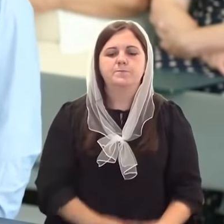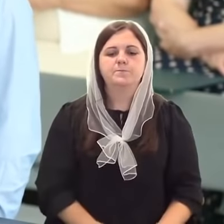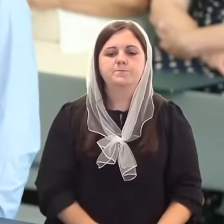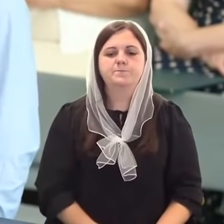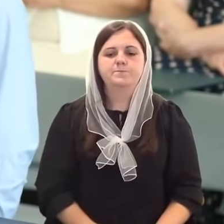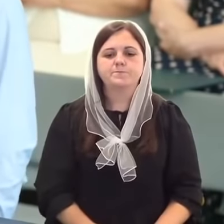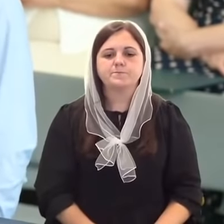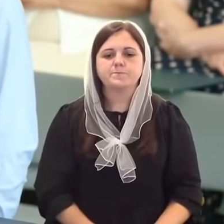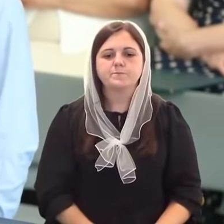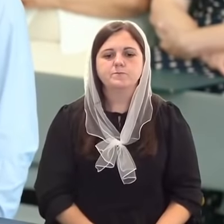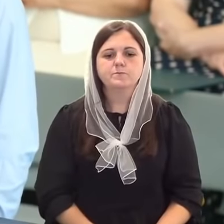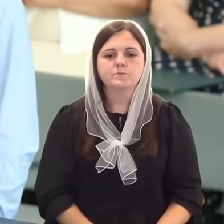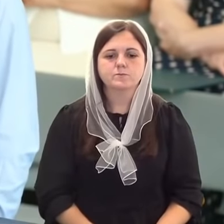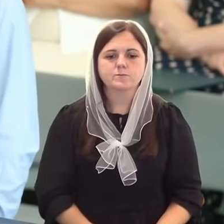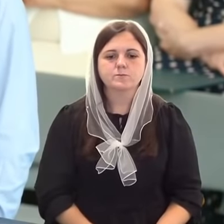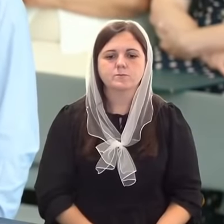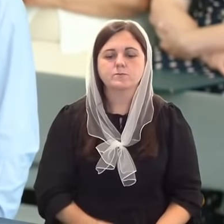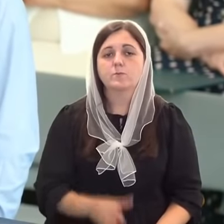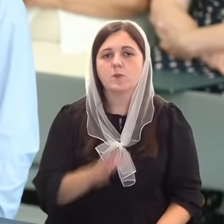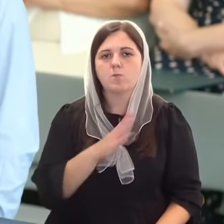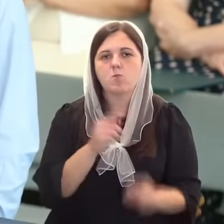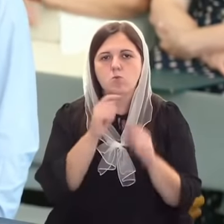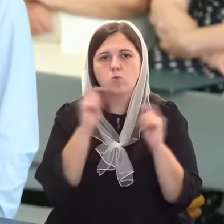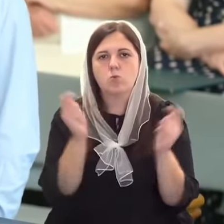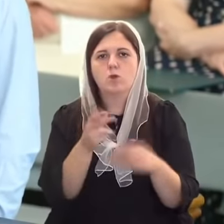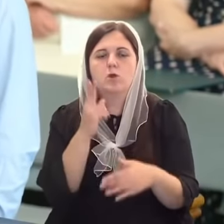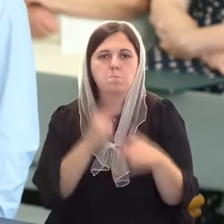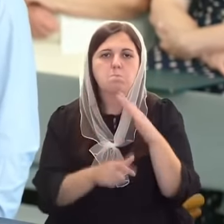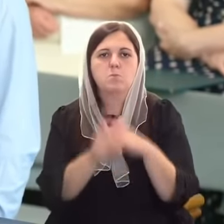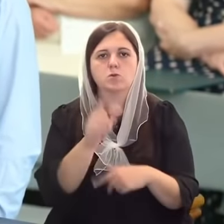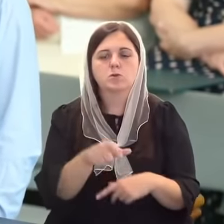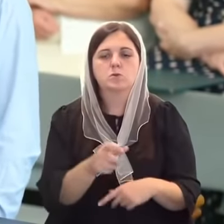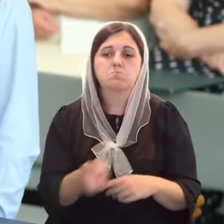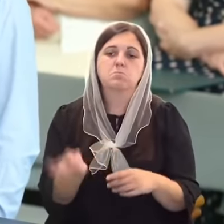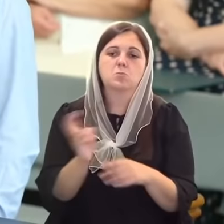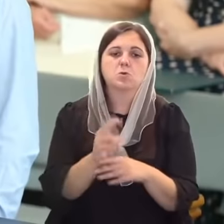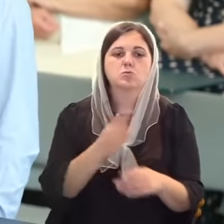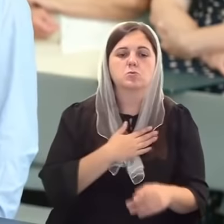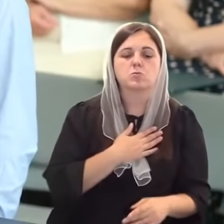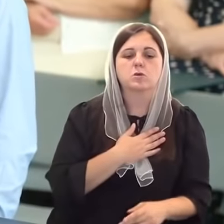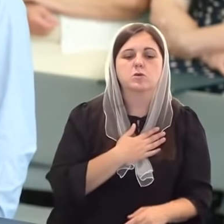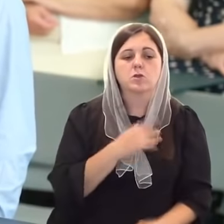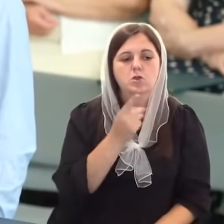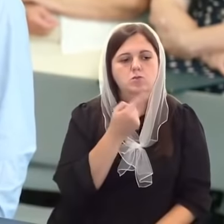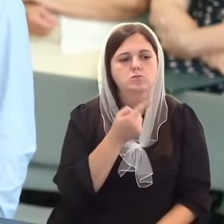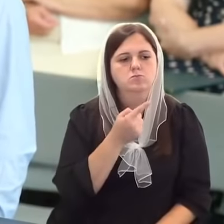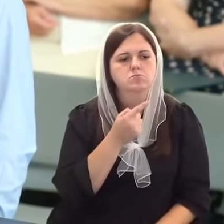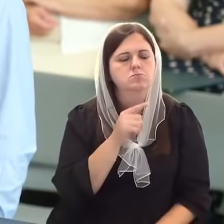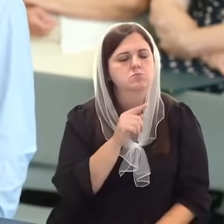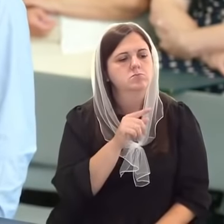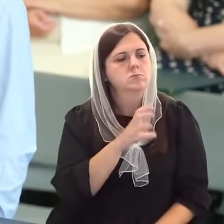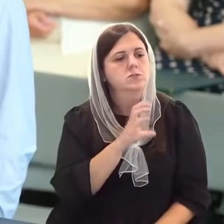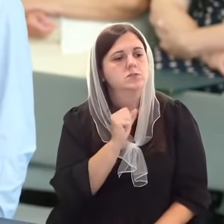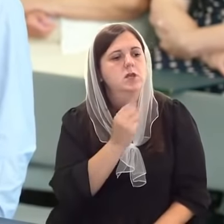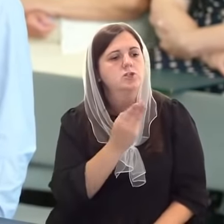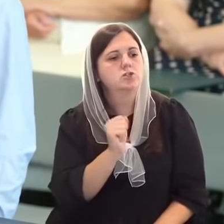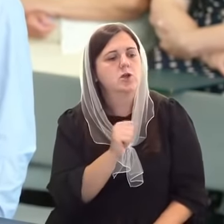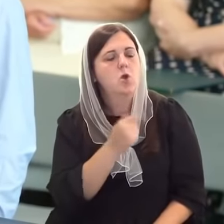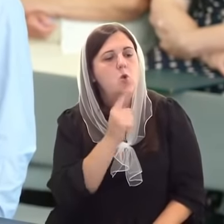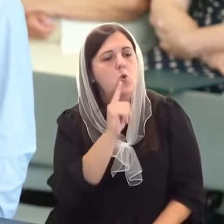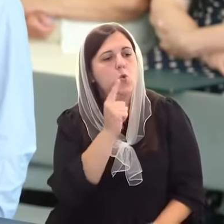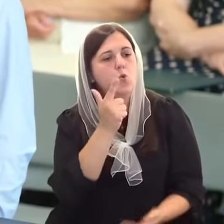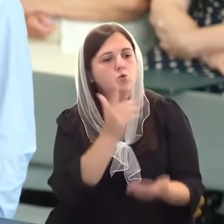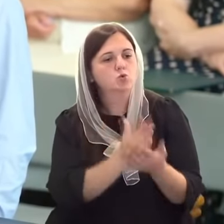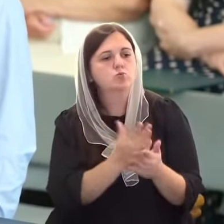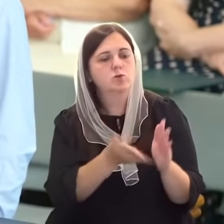был такой дар, дарование пророчества. И он подходит и говорит: Саша, Господь зовет